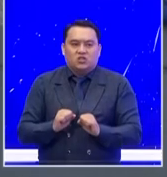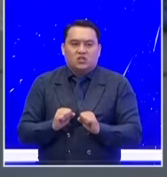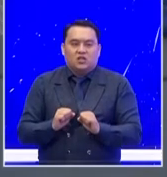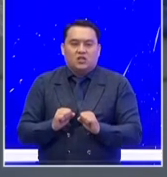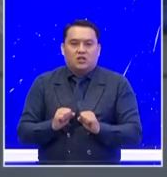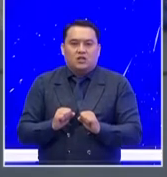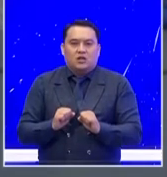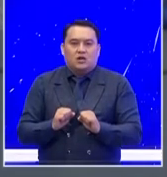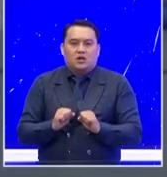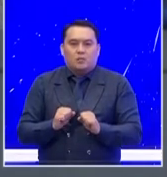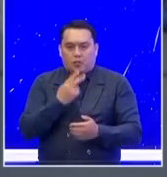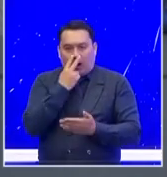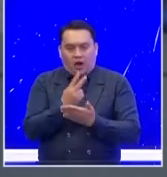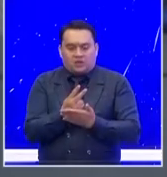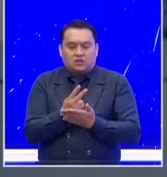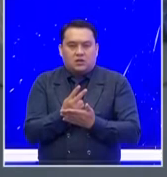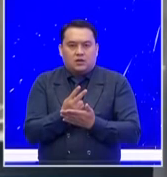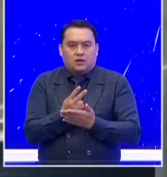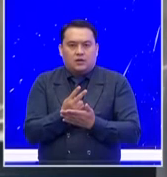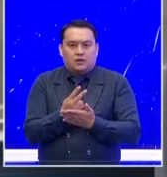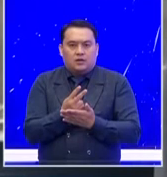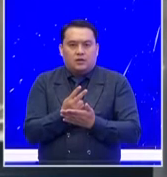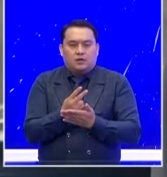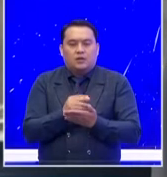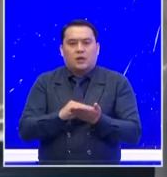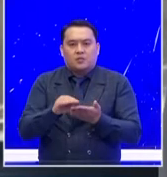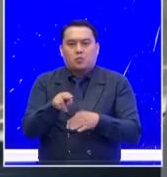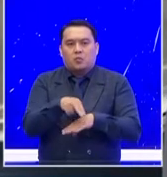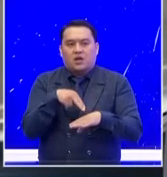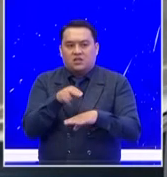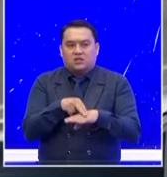На костюме указана надпись «Полиция».